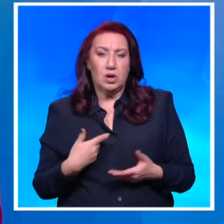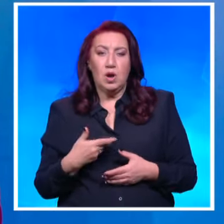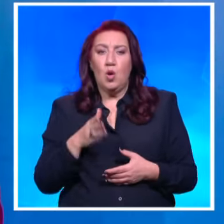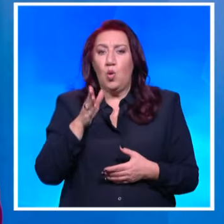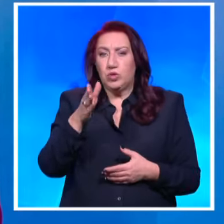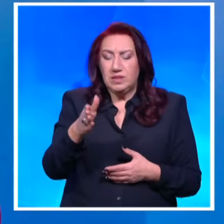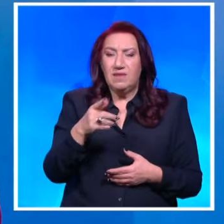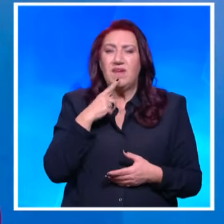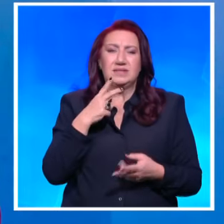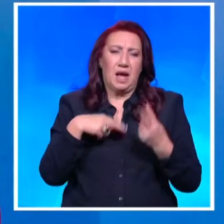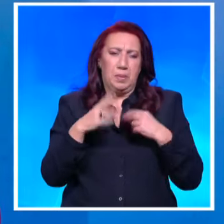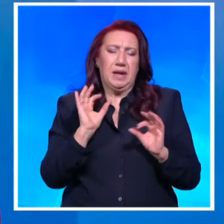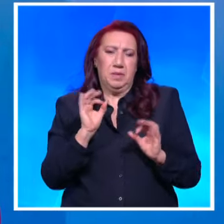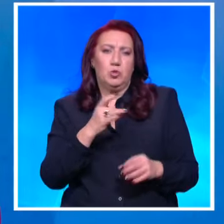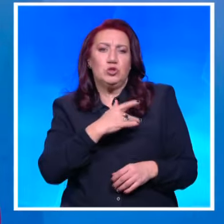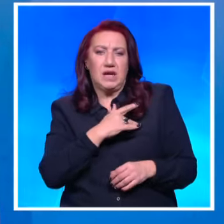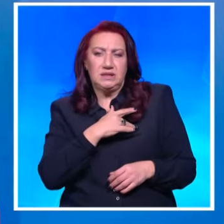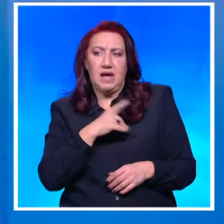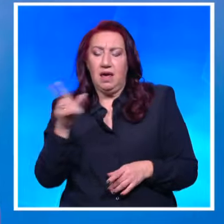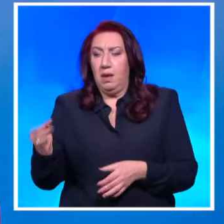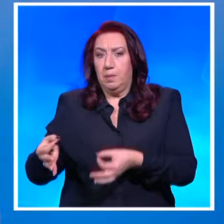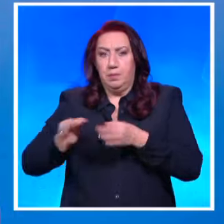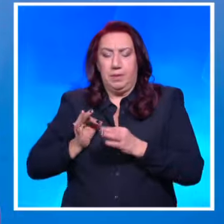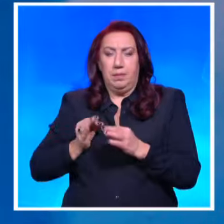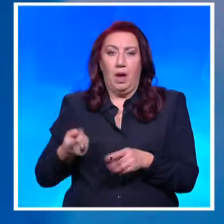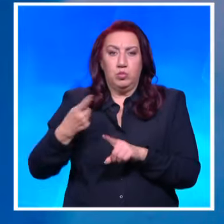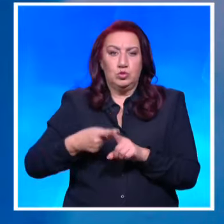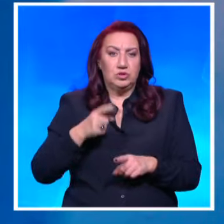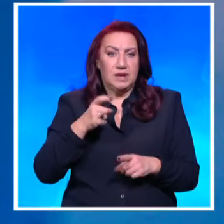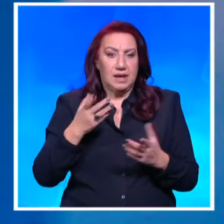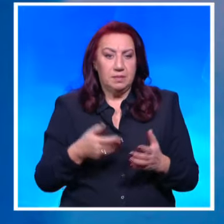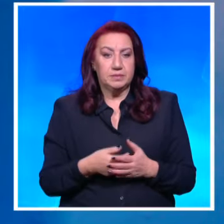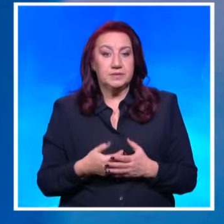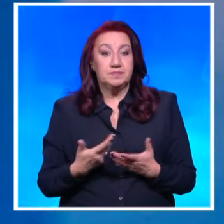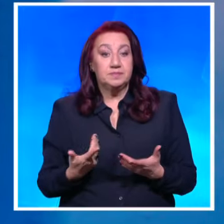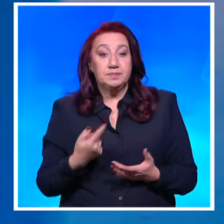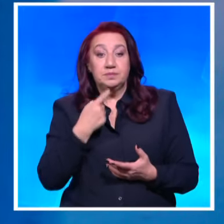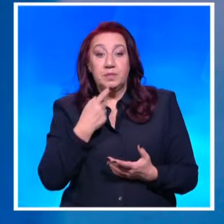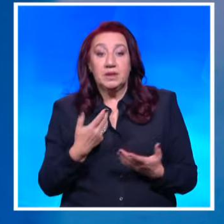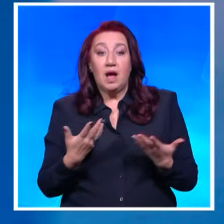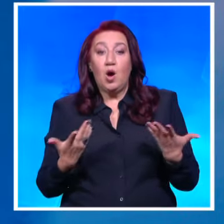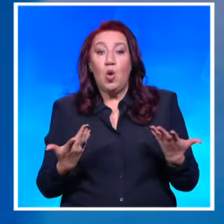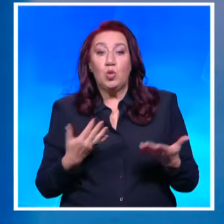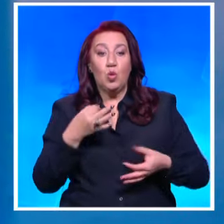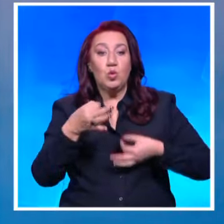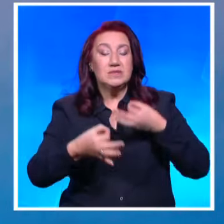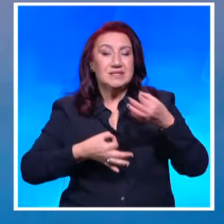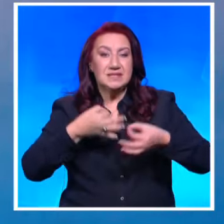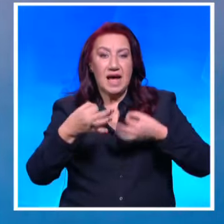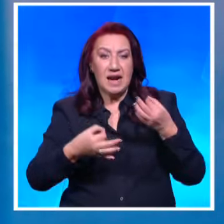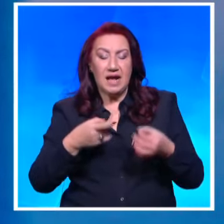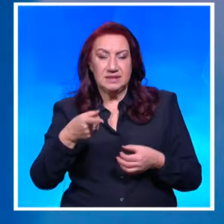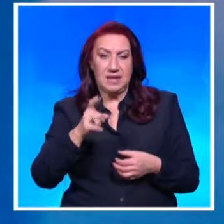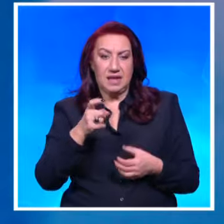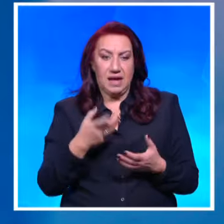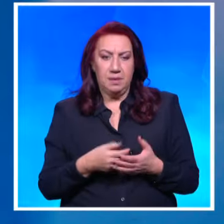два. Понеже една от основните характеристики е доколко заразен е този грип, може ли да дадем един